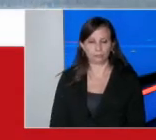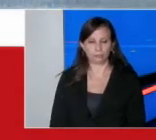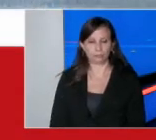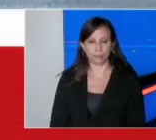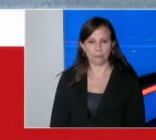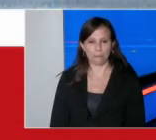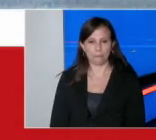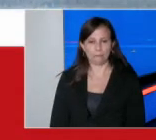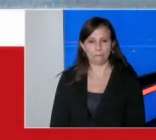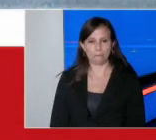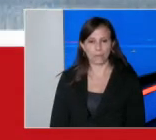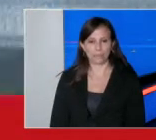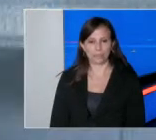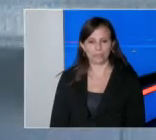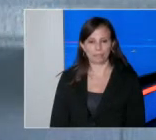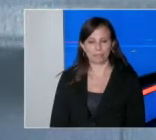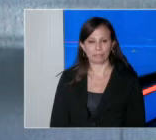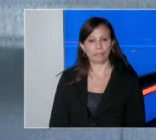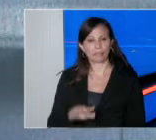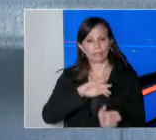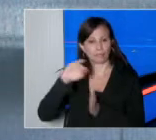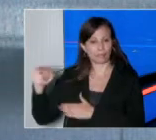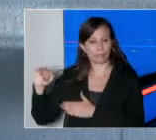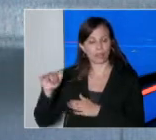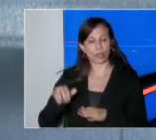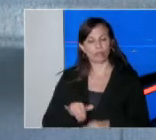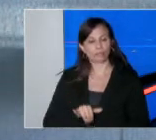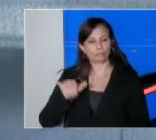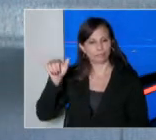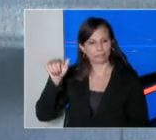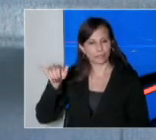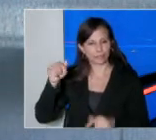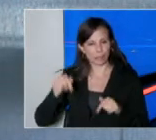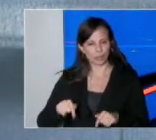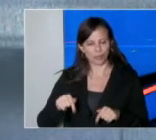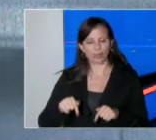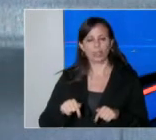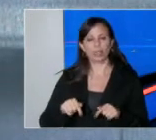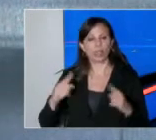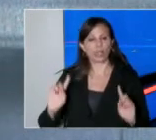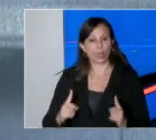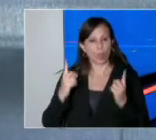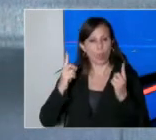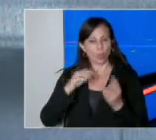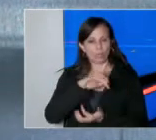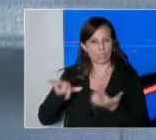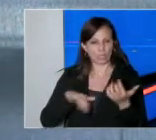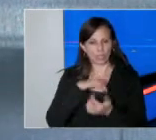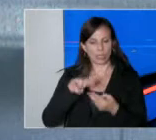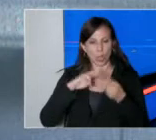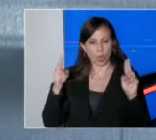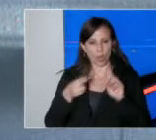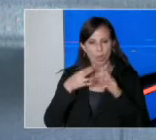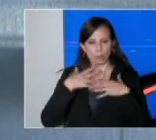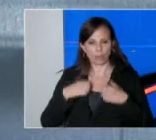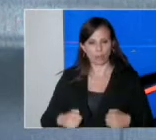טוב, אנחנו יוצאים מכאן, ממריאים כיוון וינה, האירוע שמסיר את העולם, אבל קודם כל אנחנו נרצה להתעסק